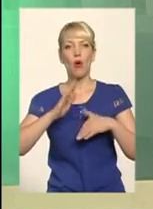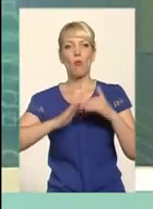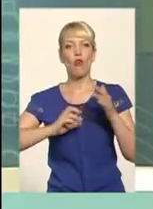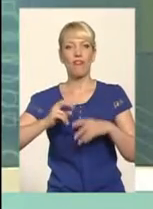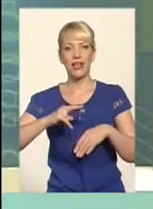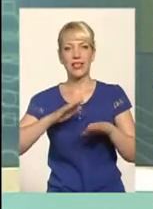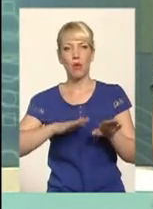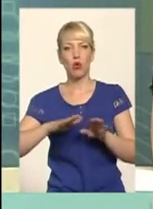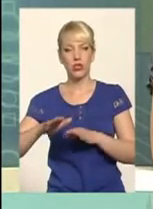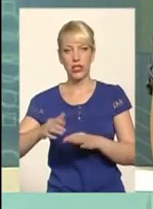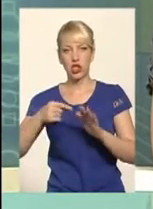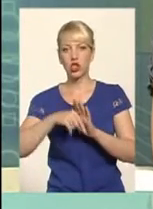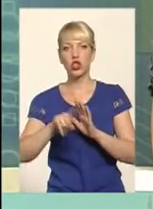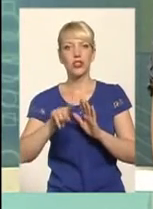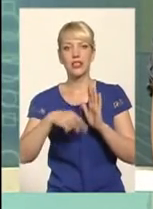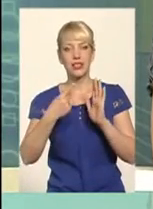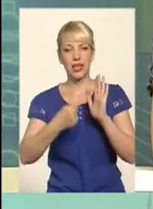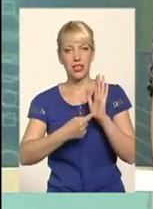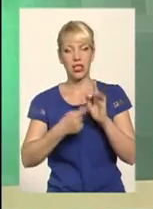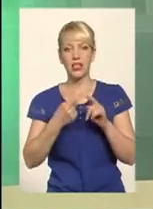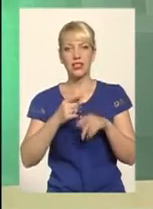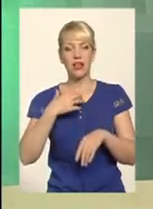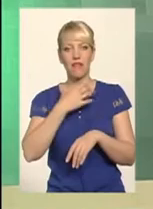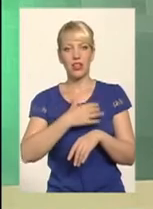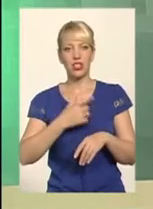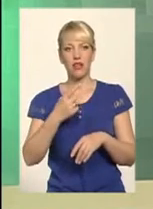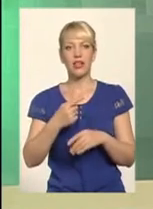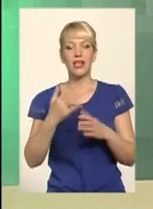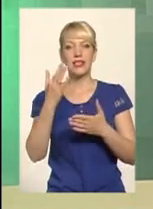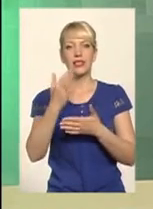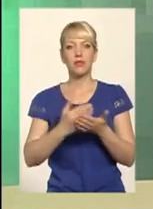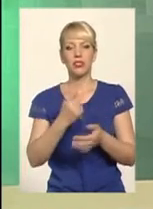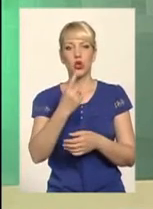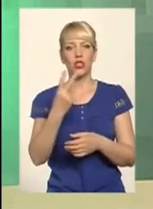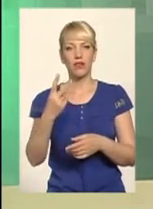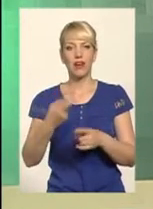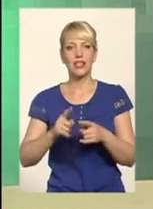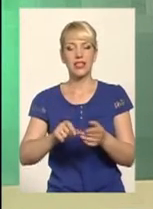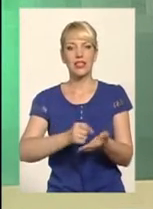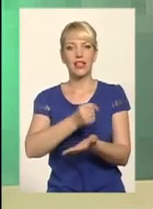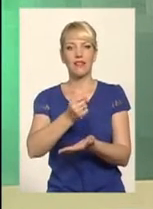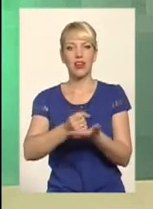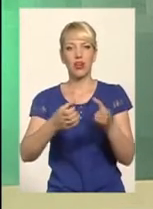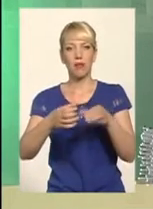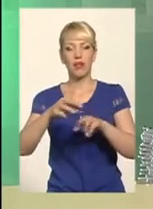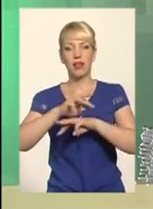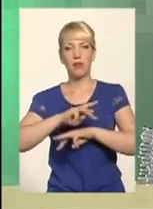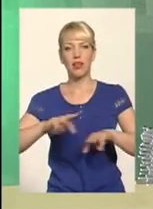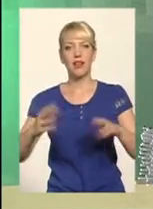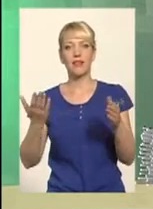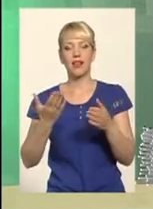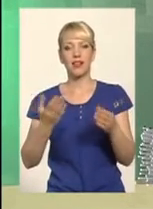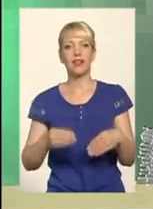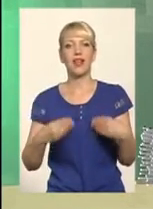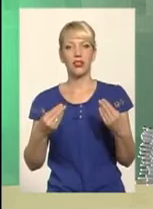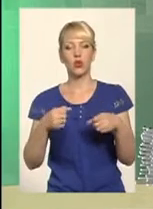Давайте так більш детальніше. Що це дуже важливе питання. Це списки 1-2 затверджені постанови Кабінету міністрів, які не дають право